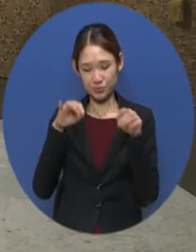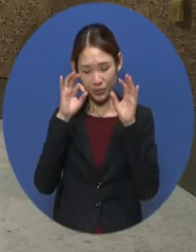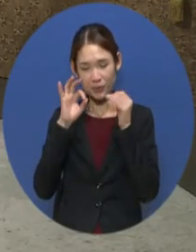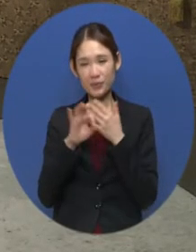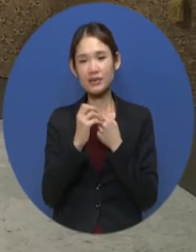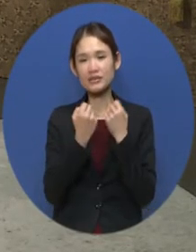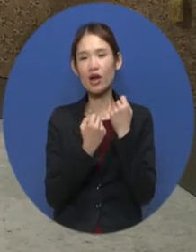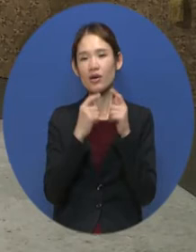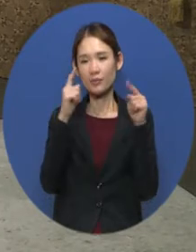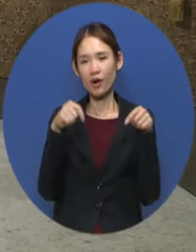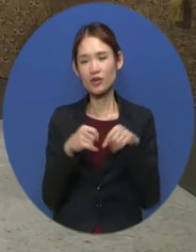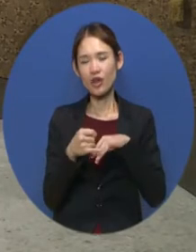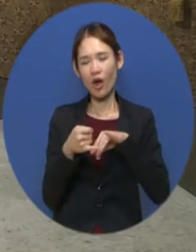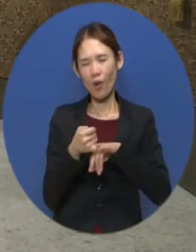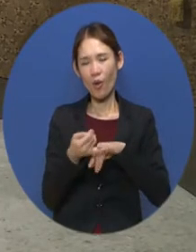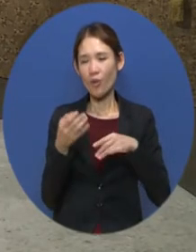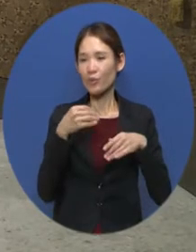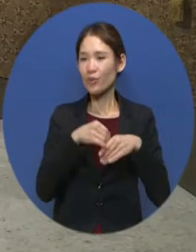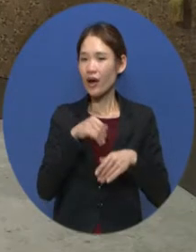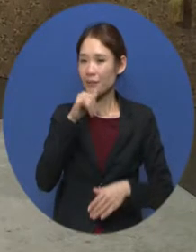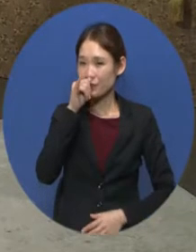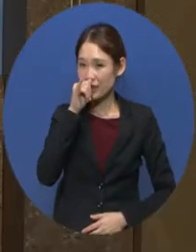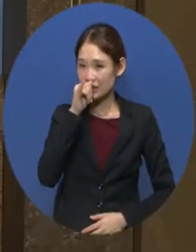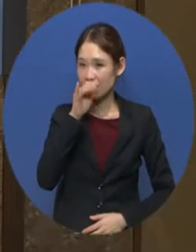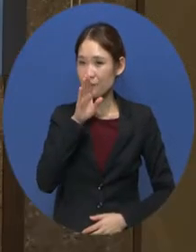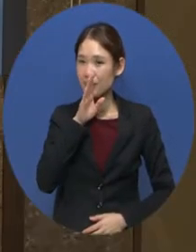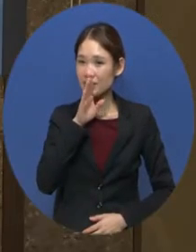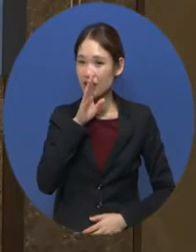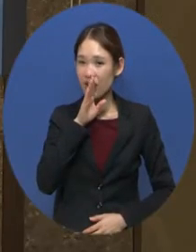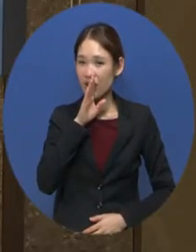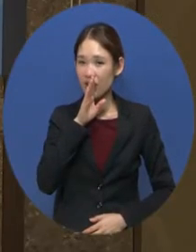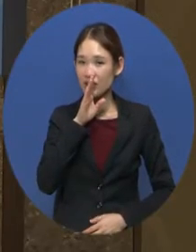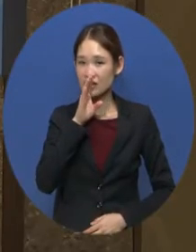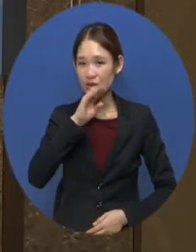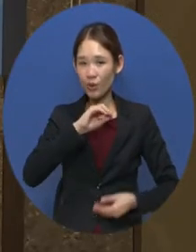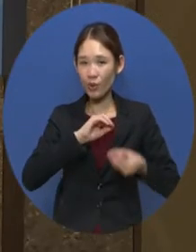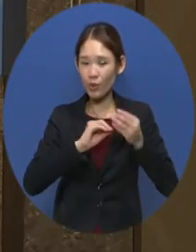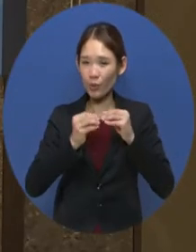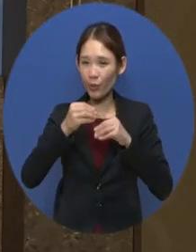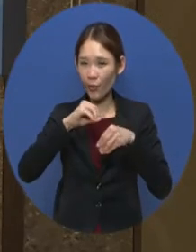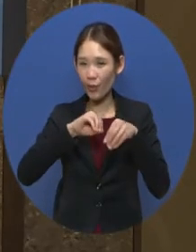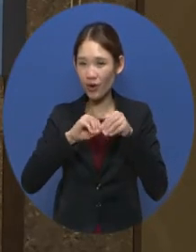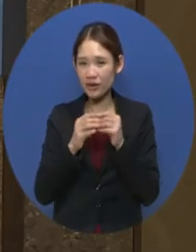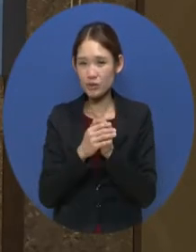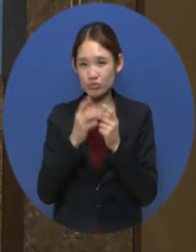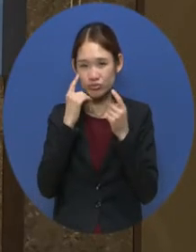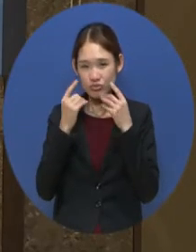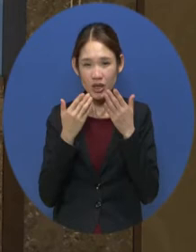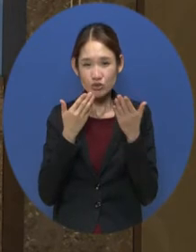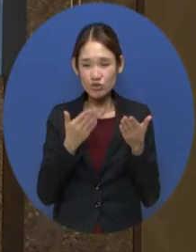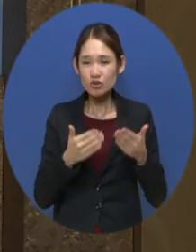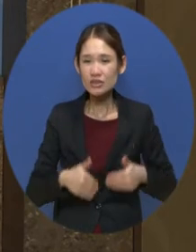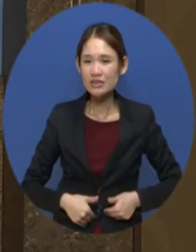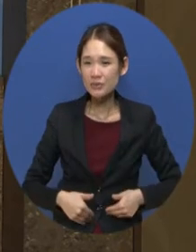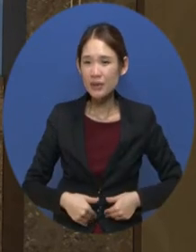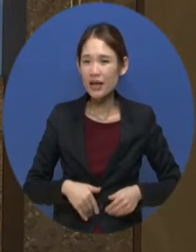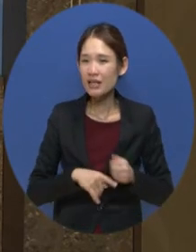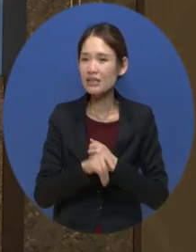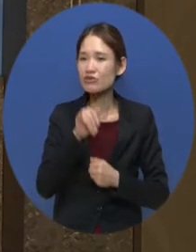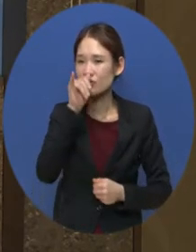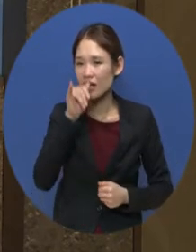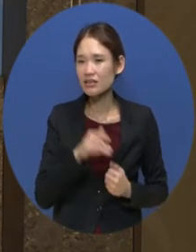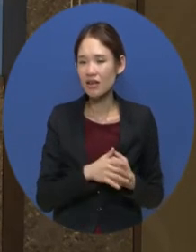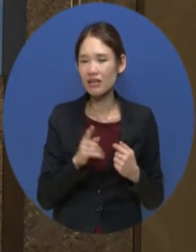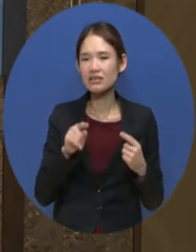설명서가 꼭 따라 붙잖아요. 네. 근데 이 꼬깃꼬깃해가면서까지도 제공하는 이유가 있단 말이에요. 분명히.